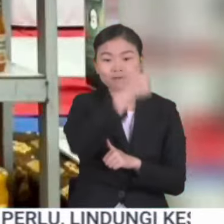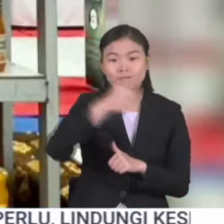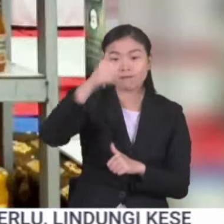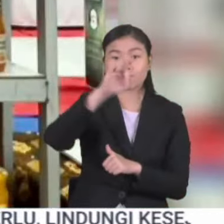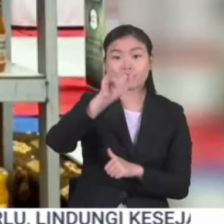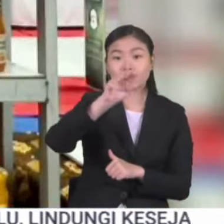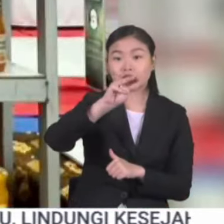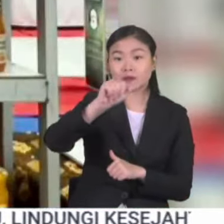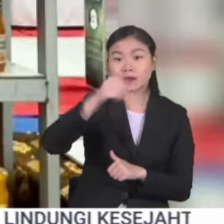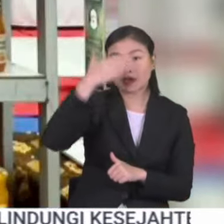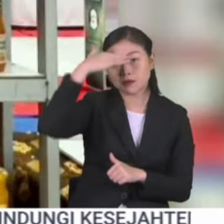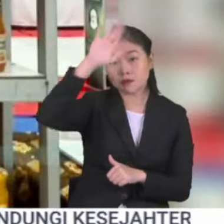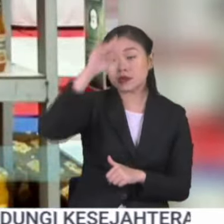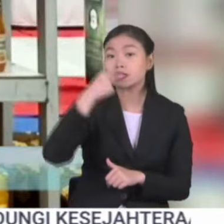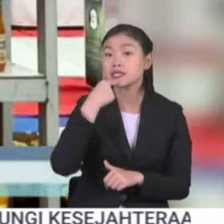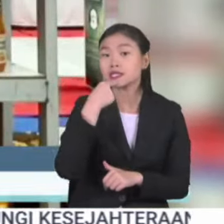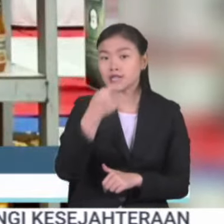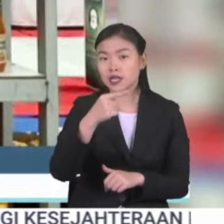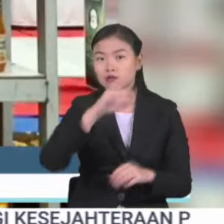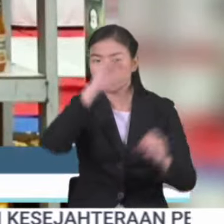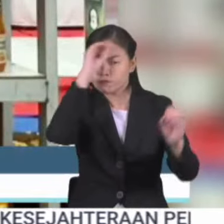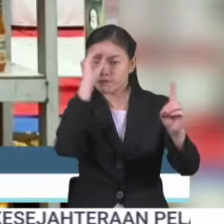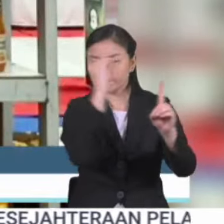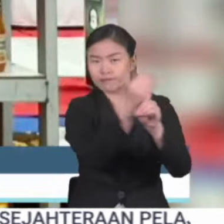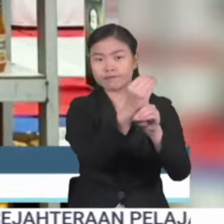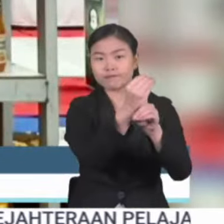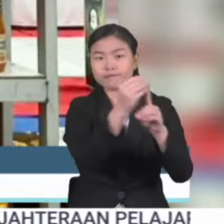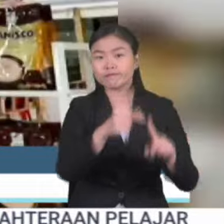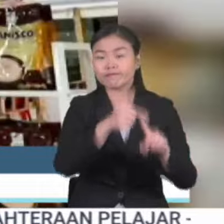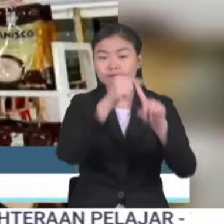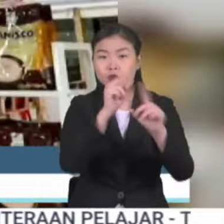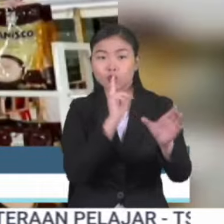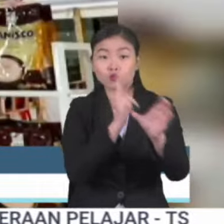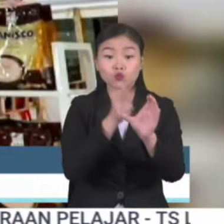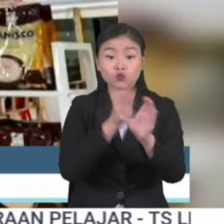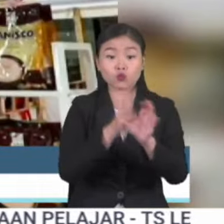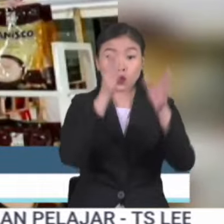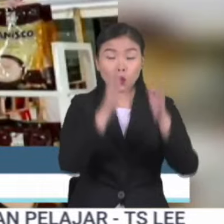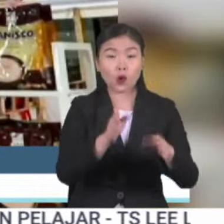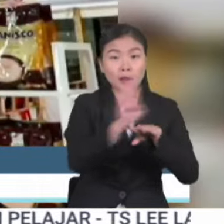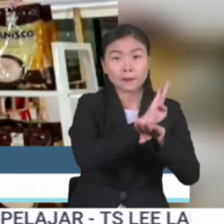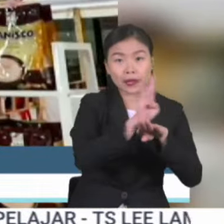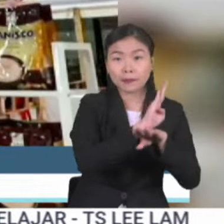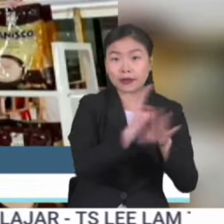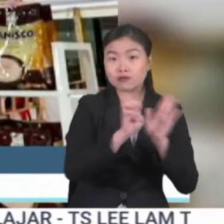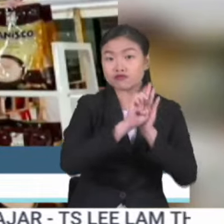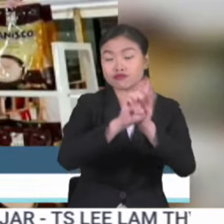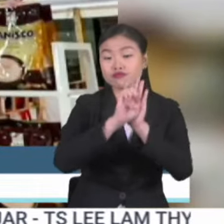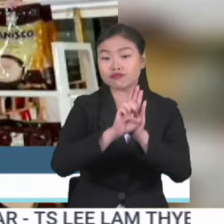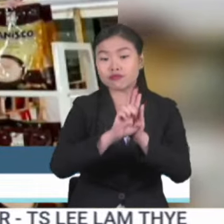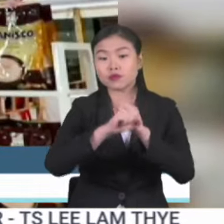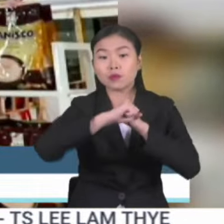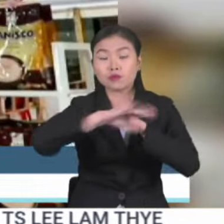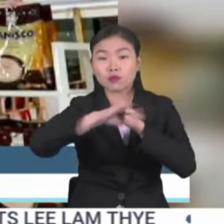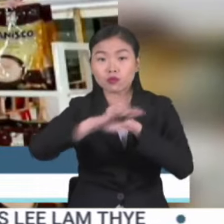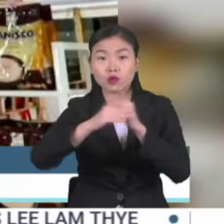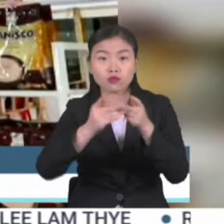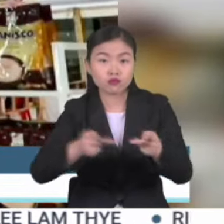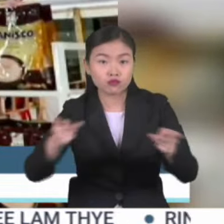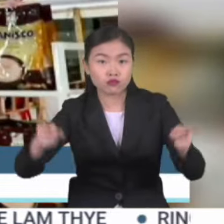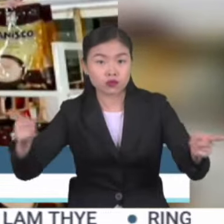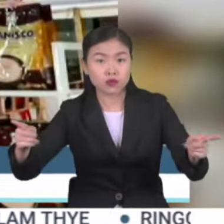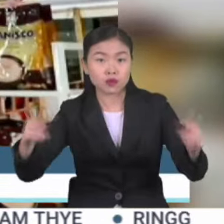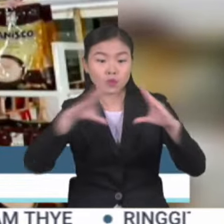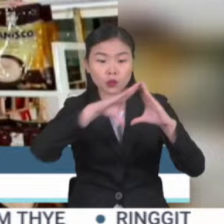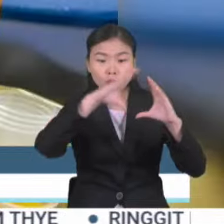Pharma Perlis, Muhammad Anzara Azizan, objektif utama penyertaan usahawan ke pameran ini adalah untuk mempromosikan produk